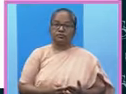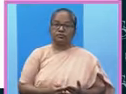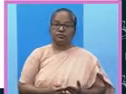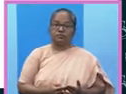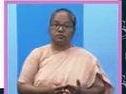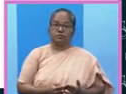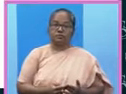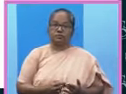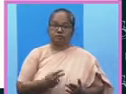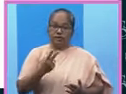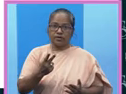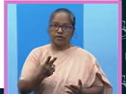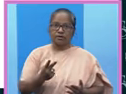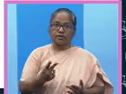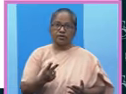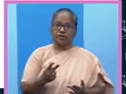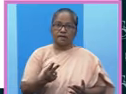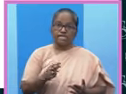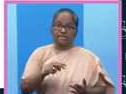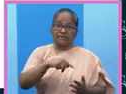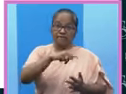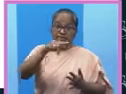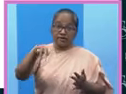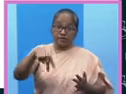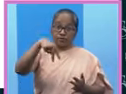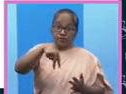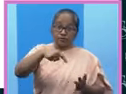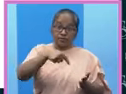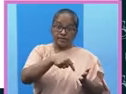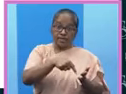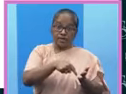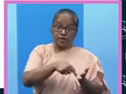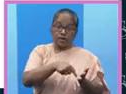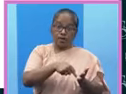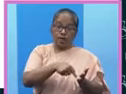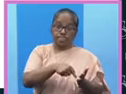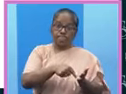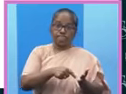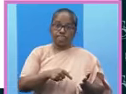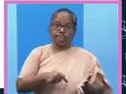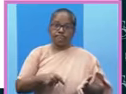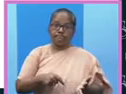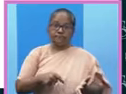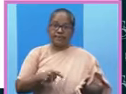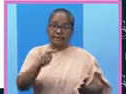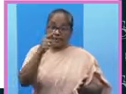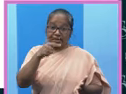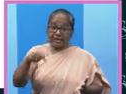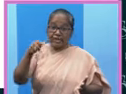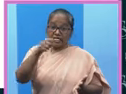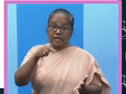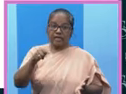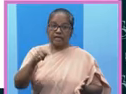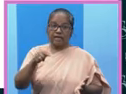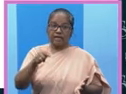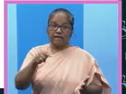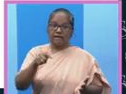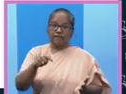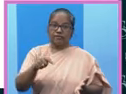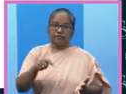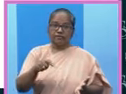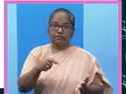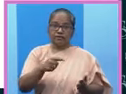சரிங்களா? பாருங்கள் மாணவர்களே, வட்டக்கோண பகுதியினுடைய மைய கோணம், அதாவது அந்த தீட்டா, வட்டத்தினுடைய மைய